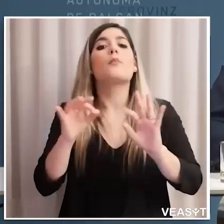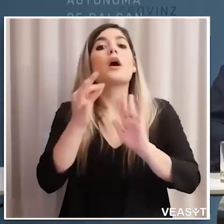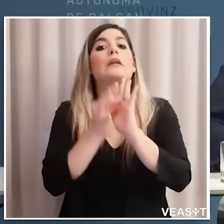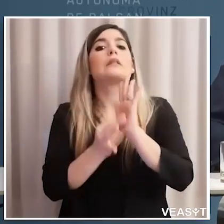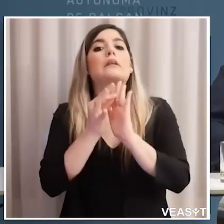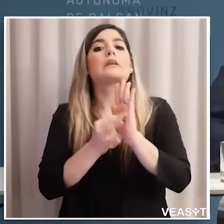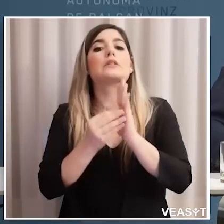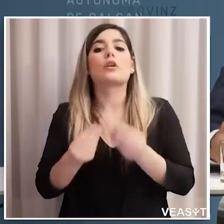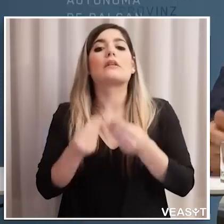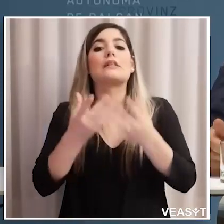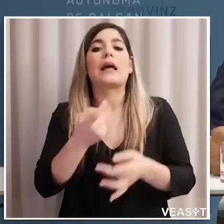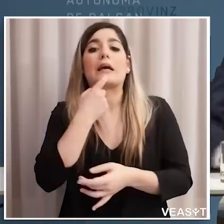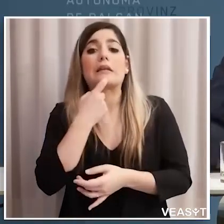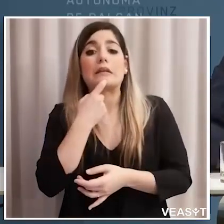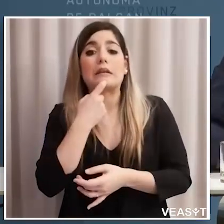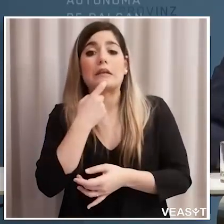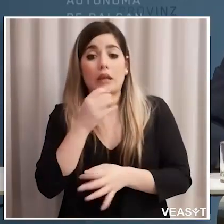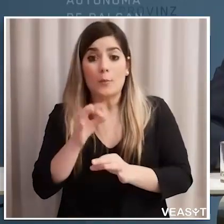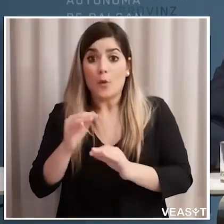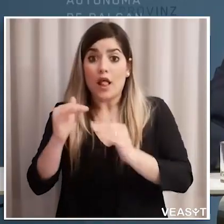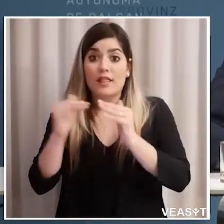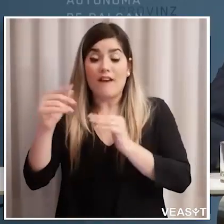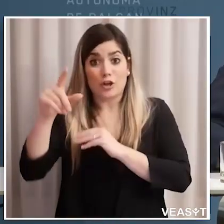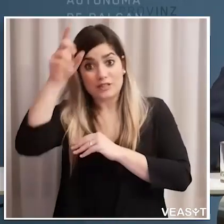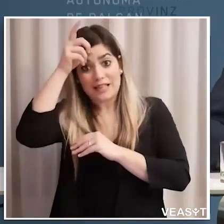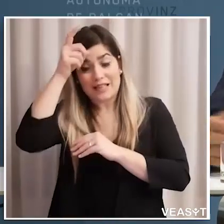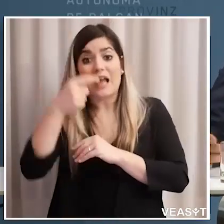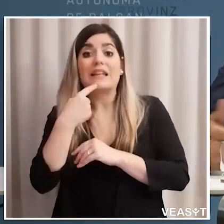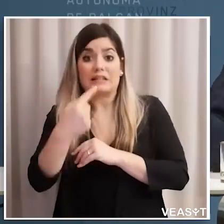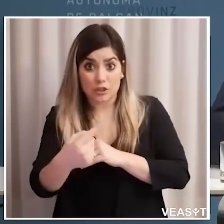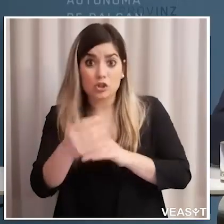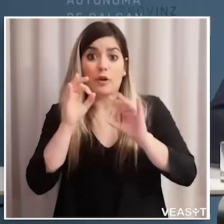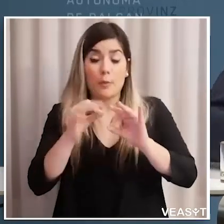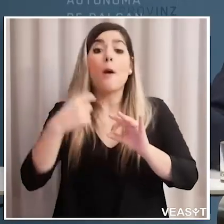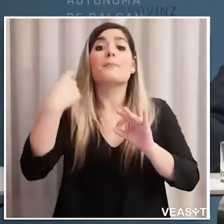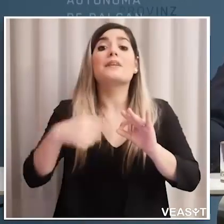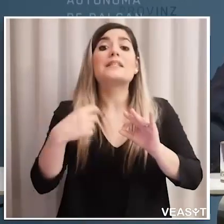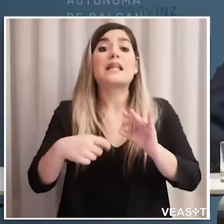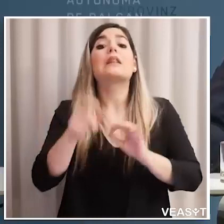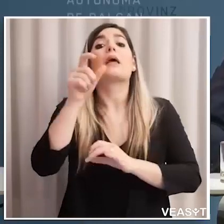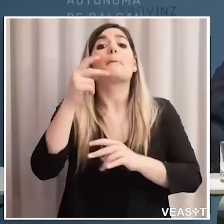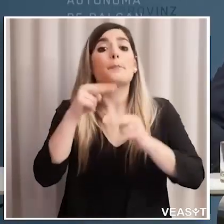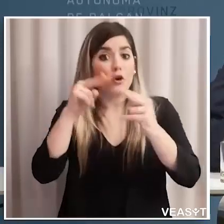delle indicazioni a chi? Al Presidente della Provincia. Anche a livello statale è previsto così, così siamo già